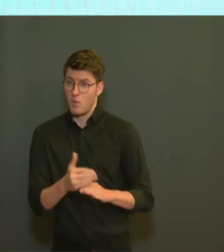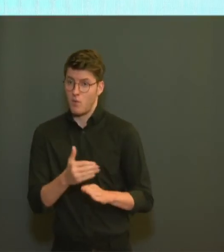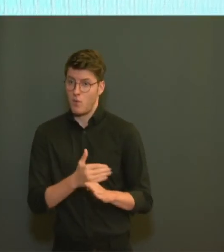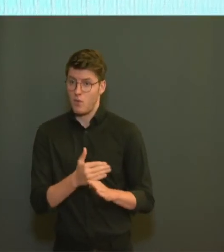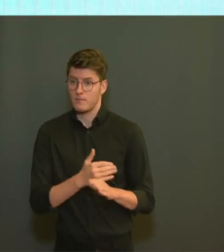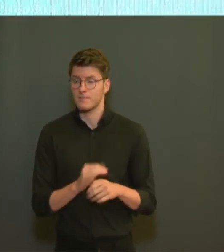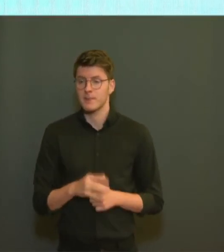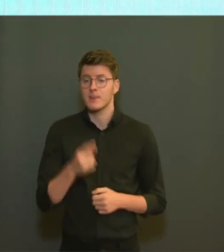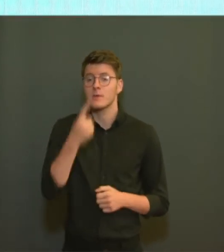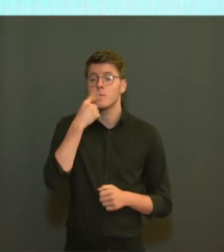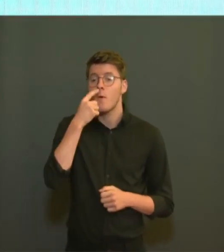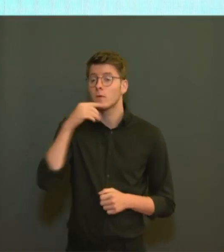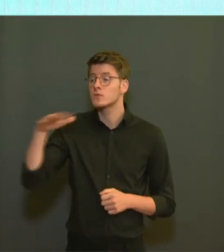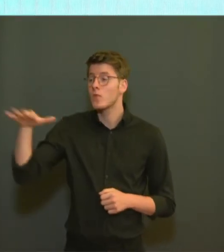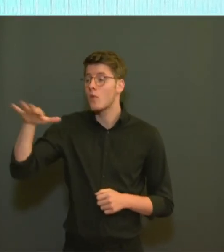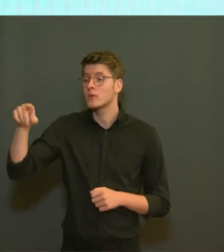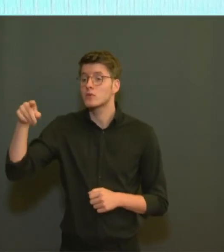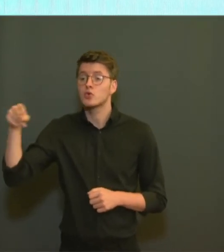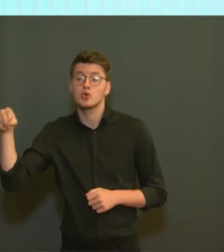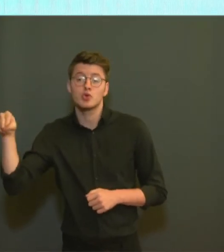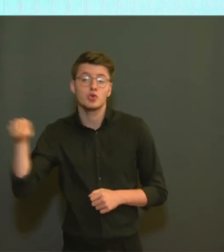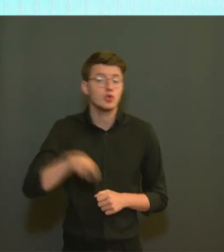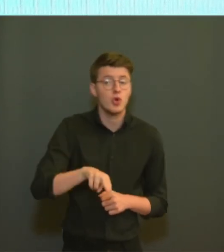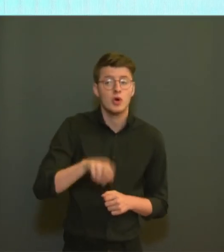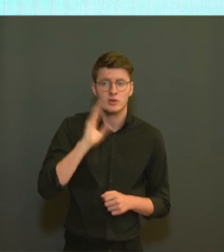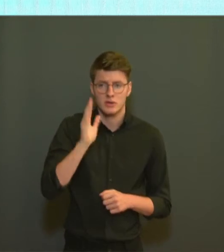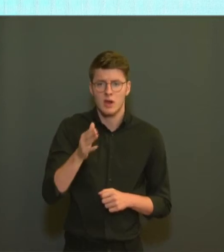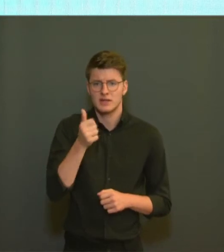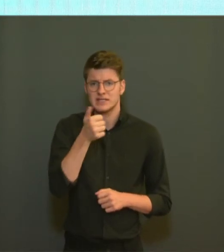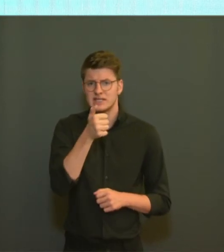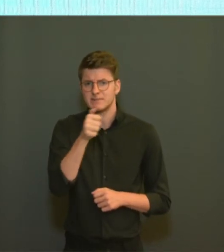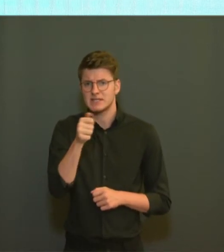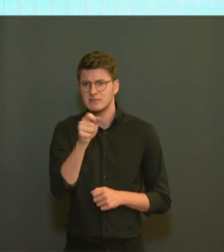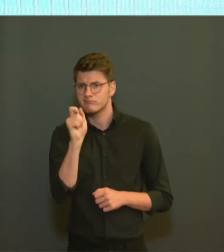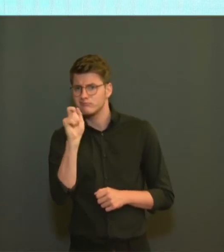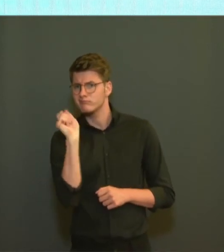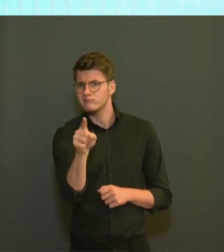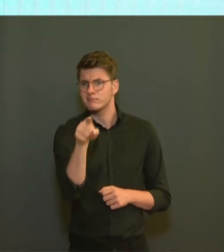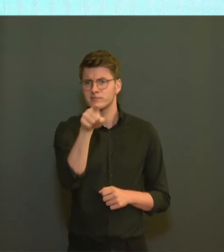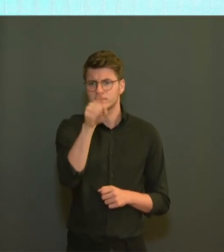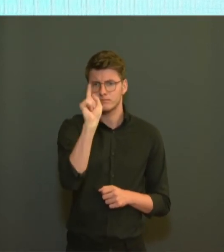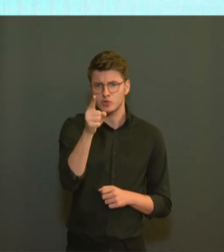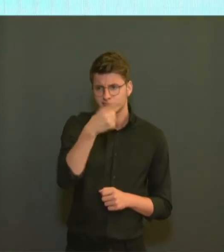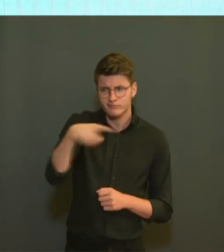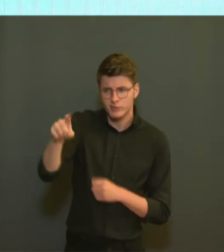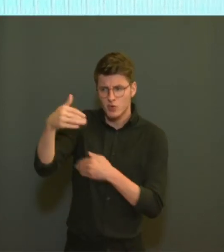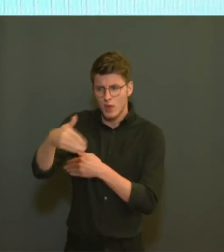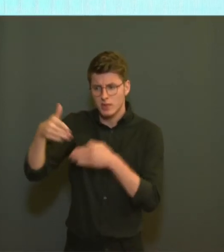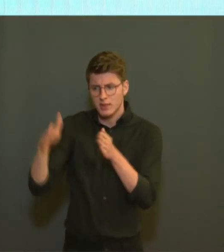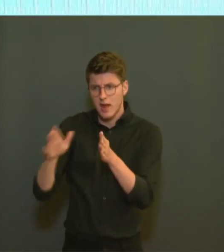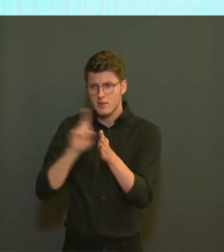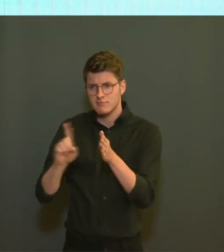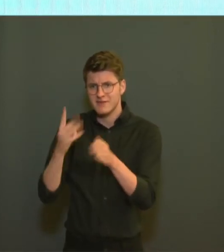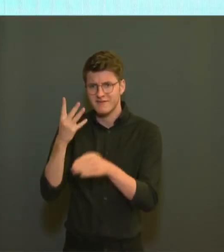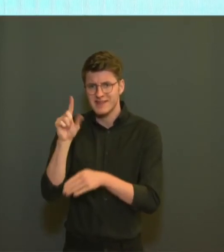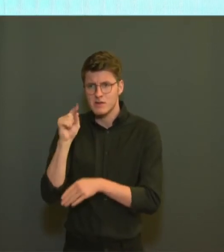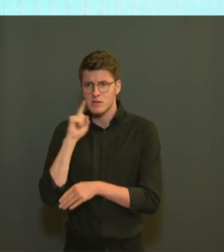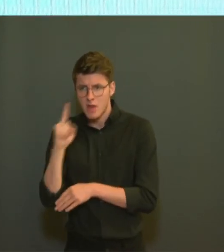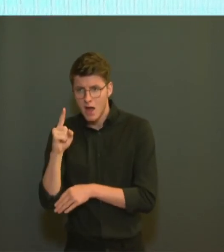een sms met de vraag om in quarantaine te gaan en ook met een uitnodiging om u te laten